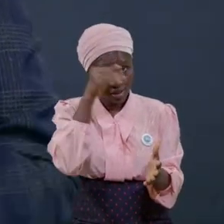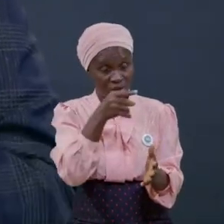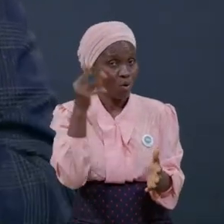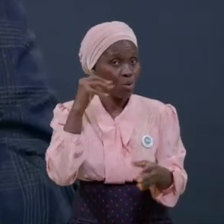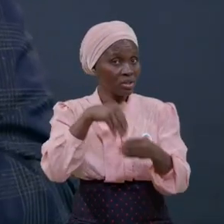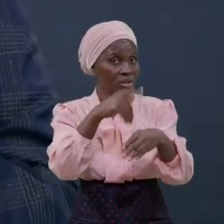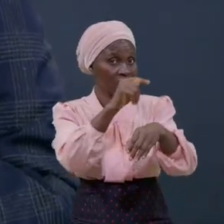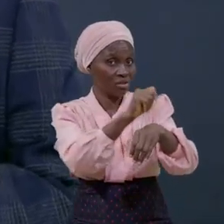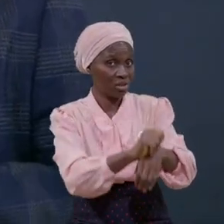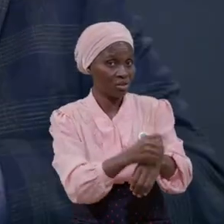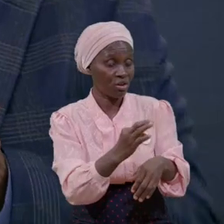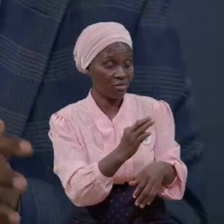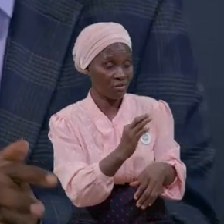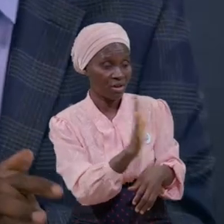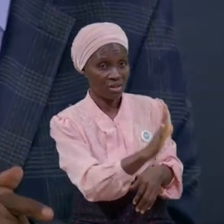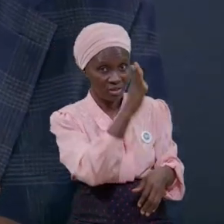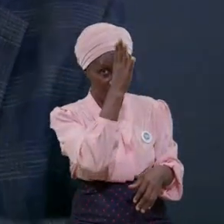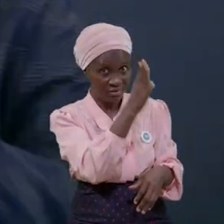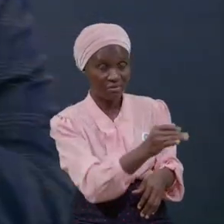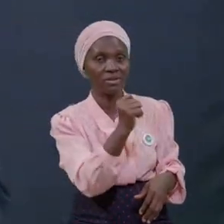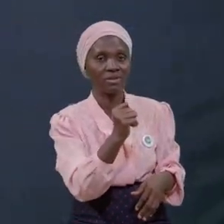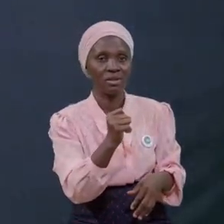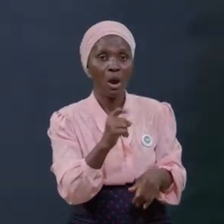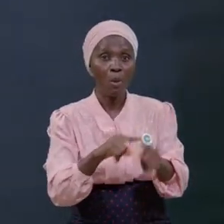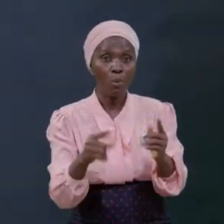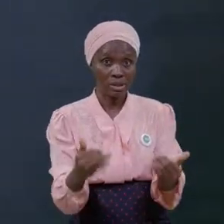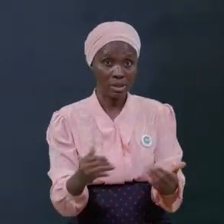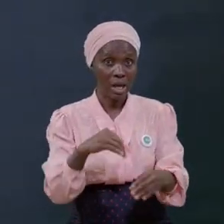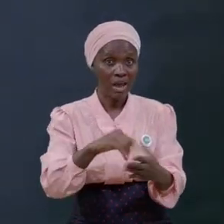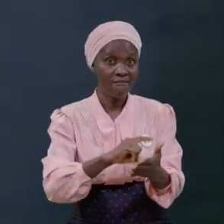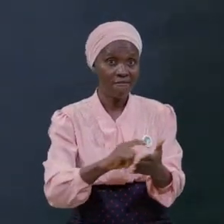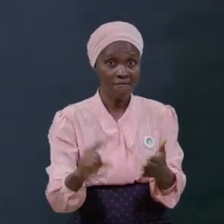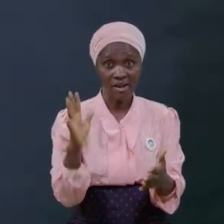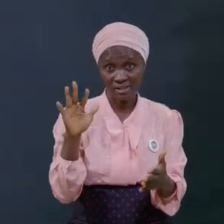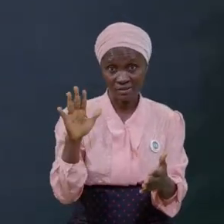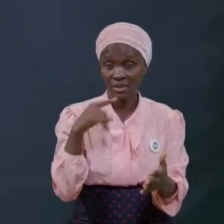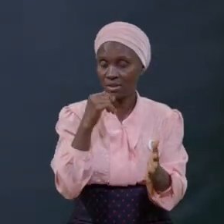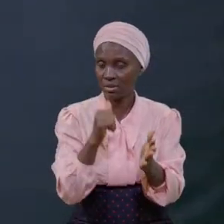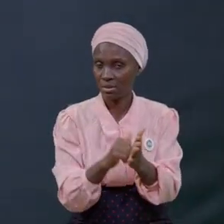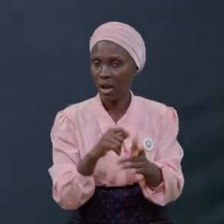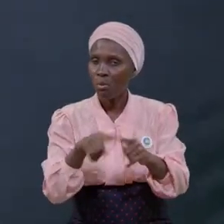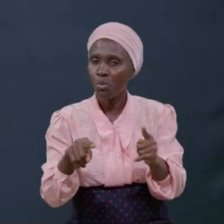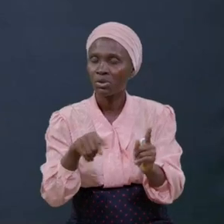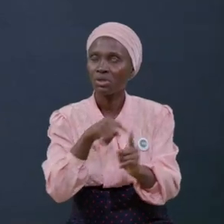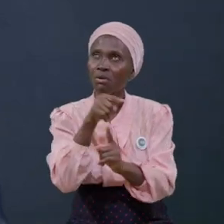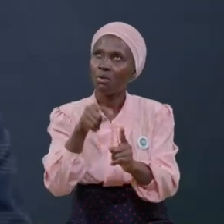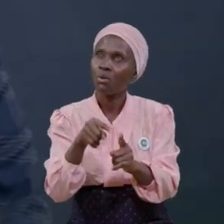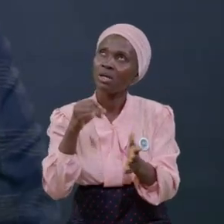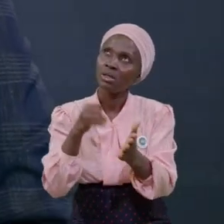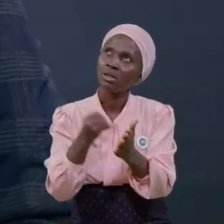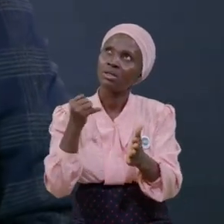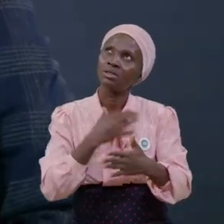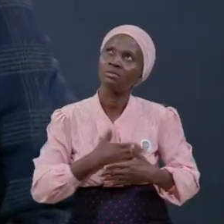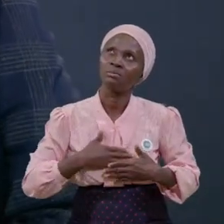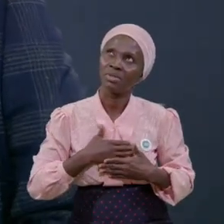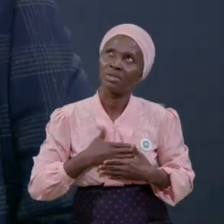Verset 15, il dit, mais lorsqu'il plut à celui qui m'avait mis à part dès le sein